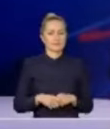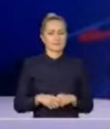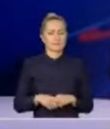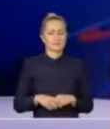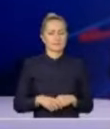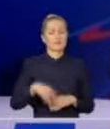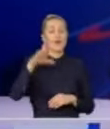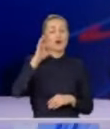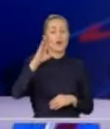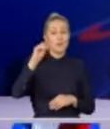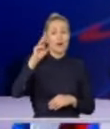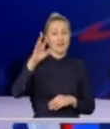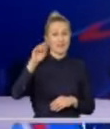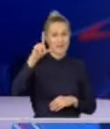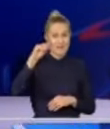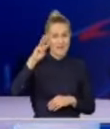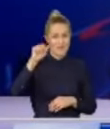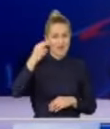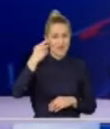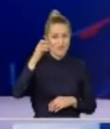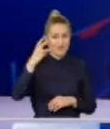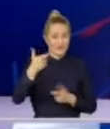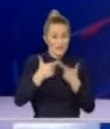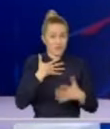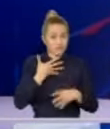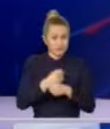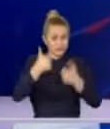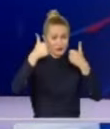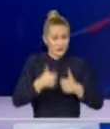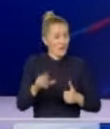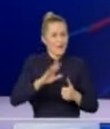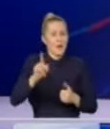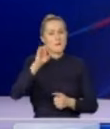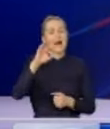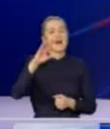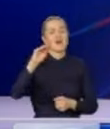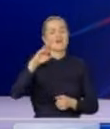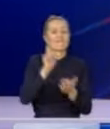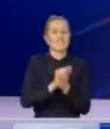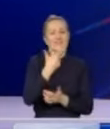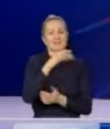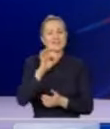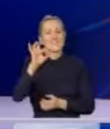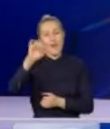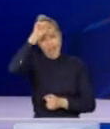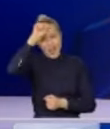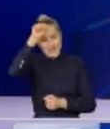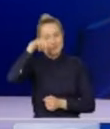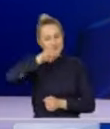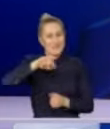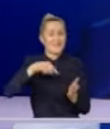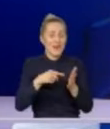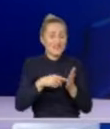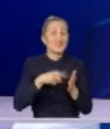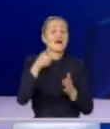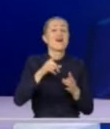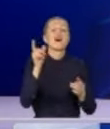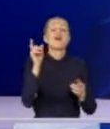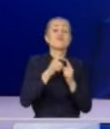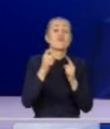Robert Lewandowski nie zatrzymuje się. W półfinale klubowych Mistrzostw Świata Bayern wygrał 2-0 z egipskim El Ahly, a obie bramki strzelił